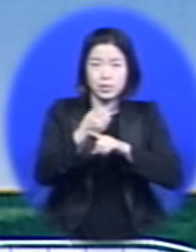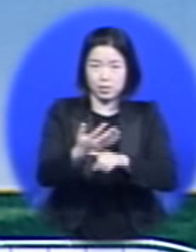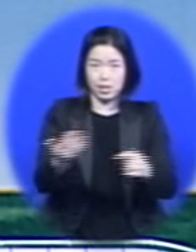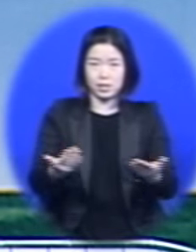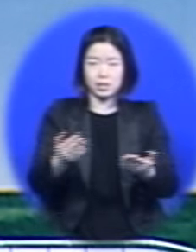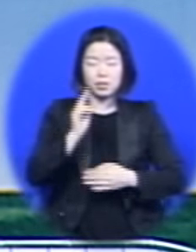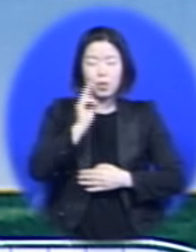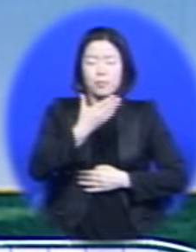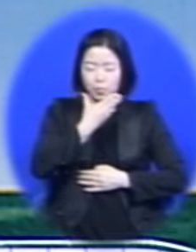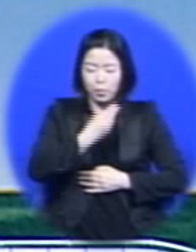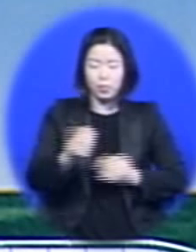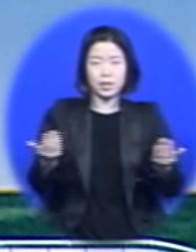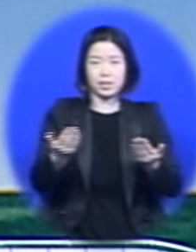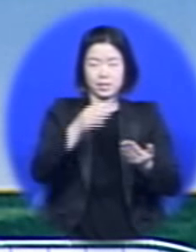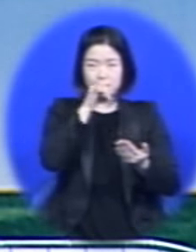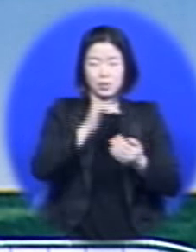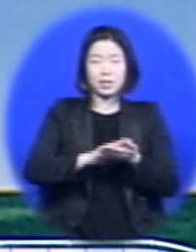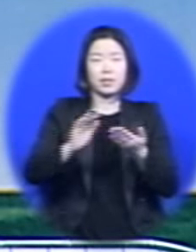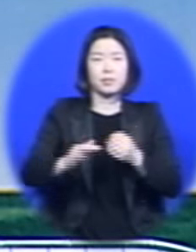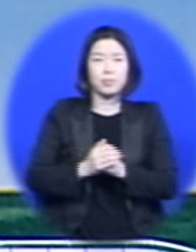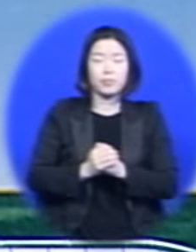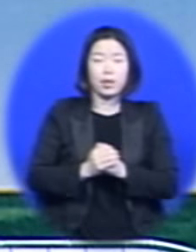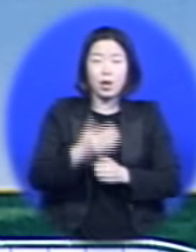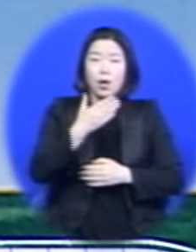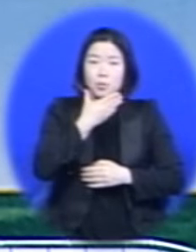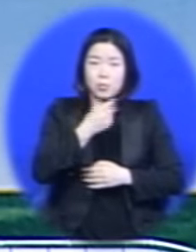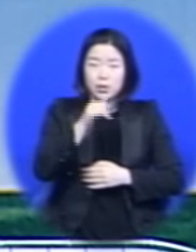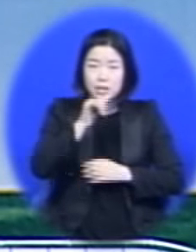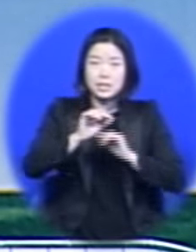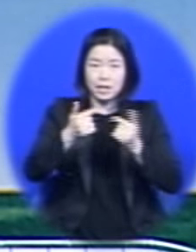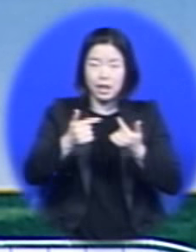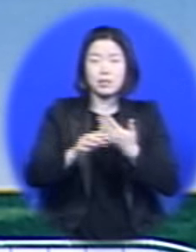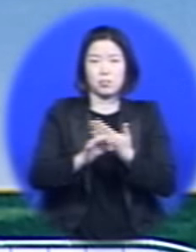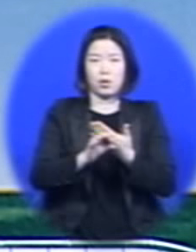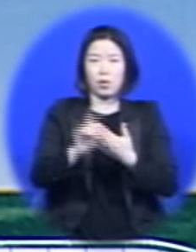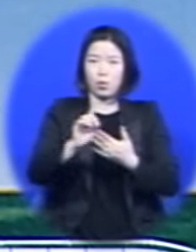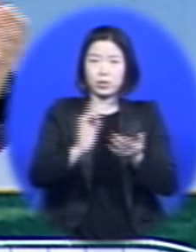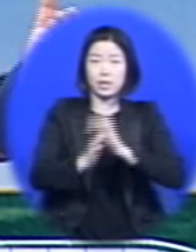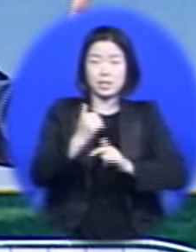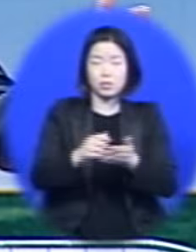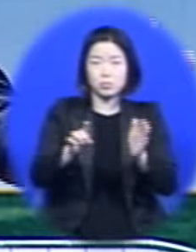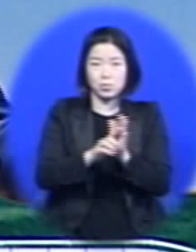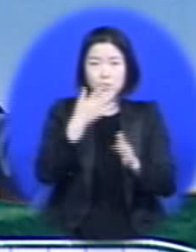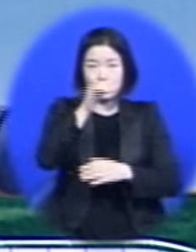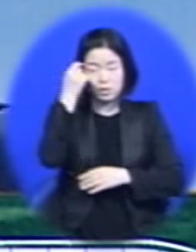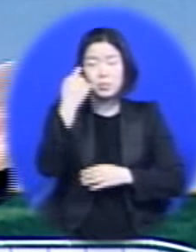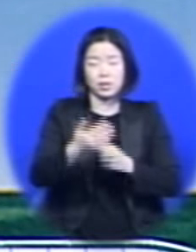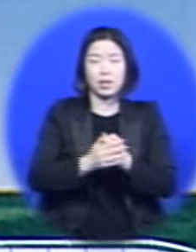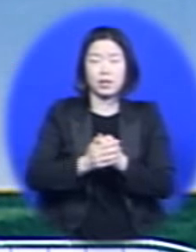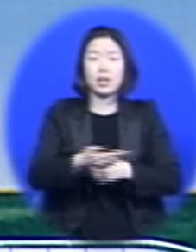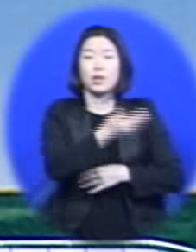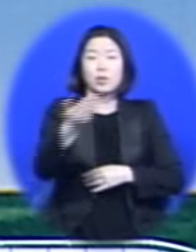복 있는 일인 것입니다. 복음을 듣지 않고서야 어떻게 예수님을 믿을 수 있겠습니까? 여러분들은 예수님을 만나시고